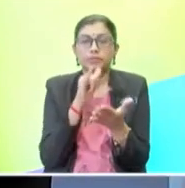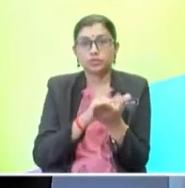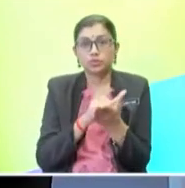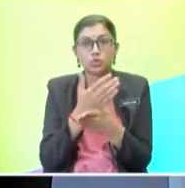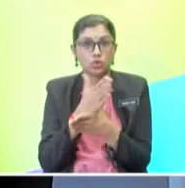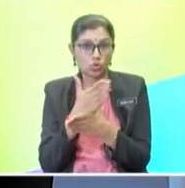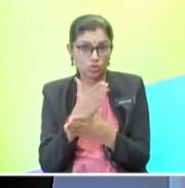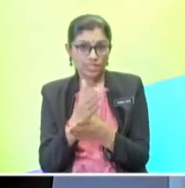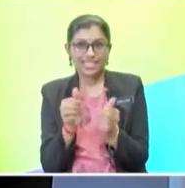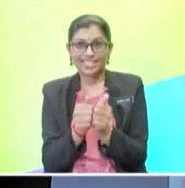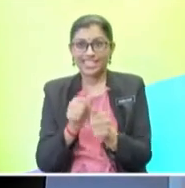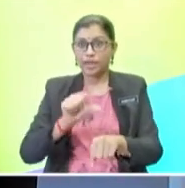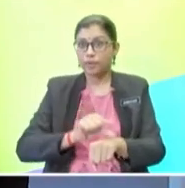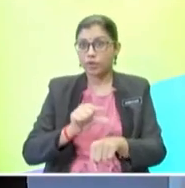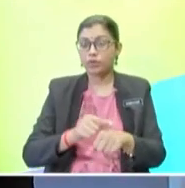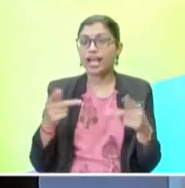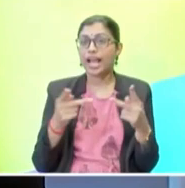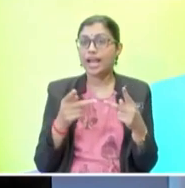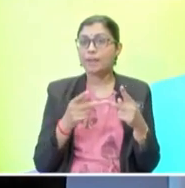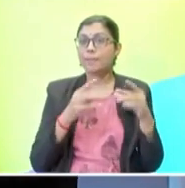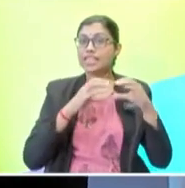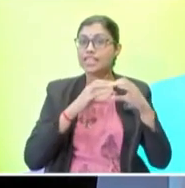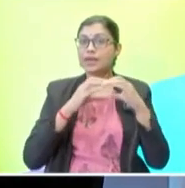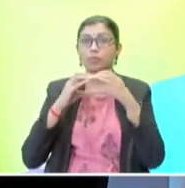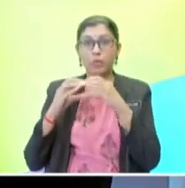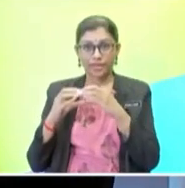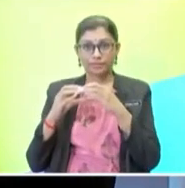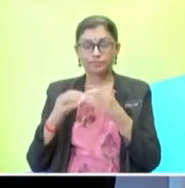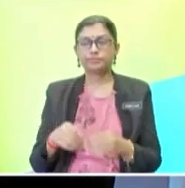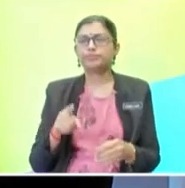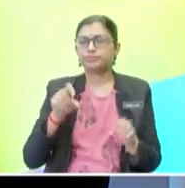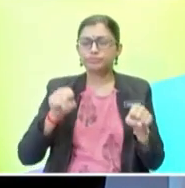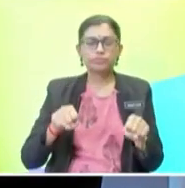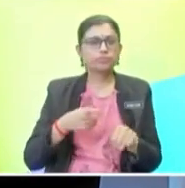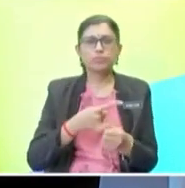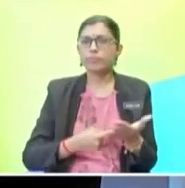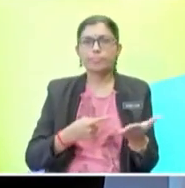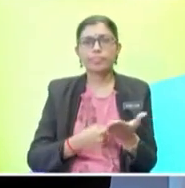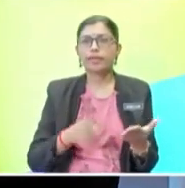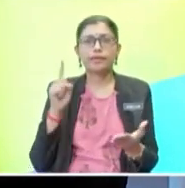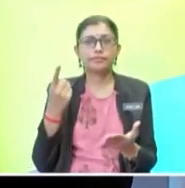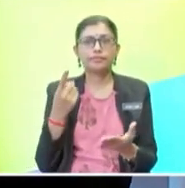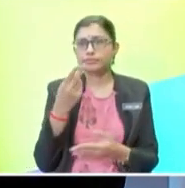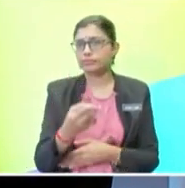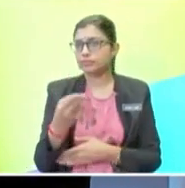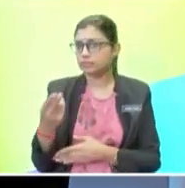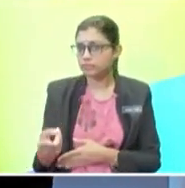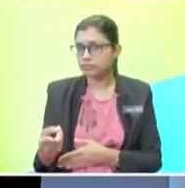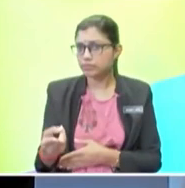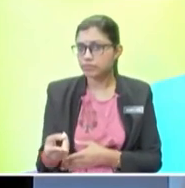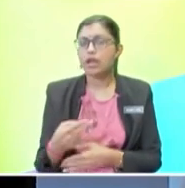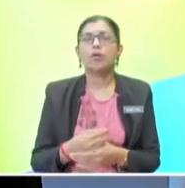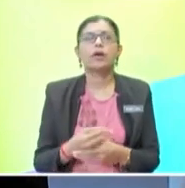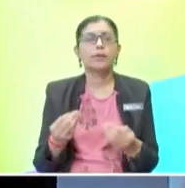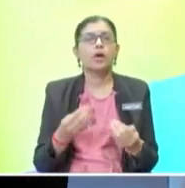yang paling kreatif ni tadi. Jadi anak-anak kita ni boleh guna apa-apa saja bahan yang ada di sekeliling mereka, sama ada nak guna bahan yang